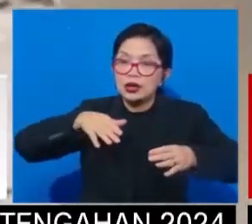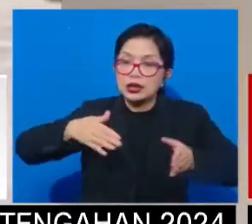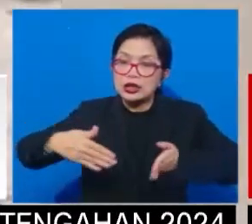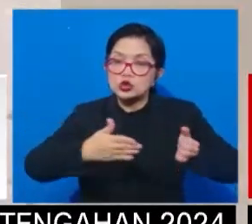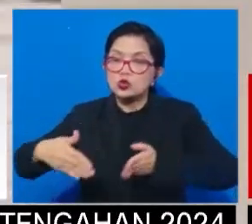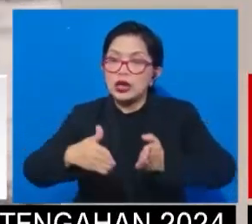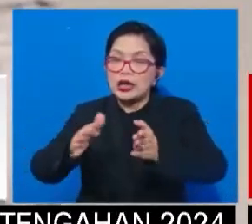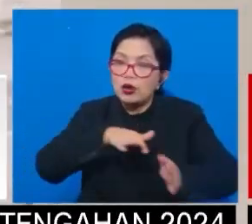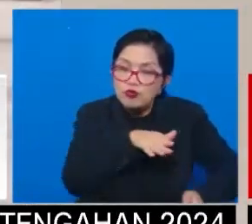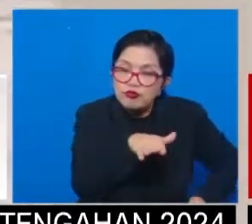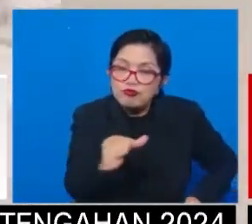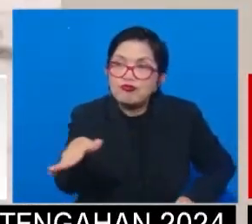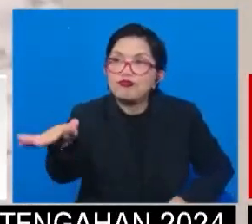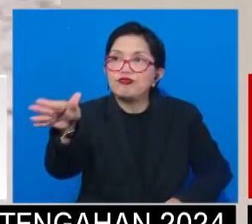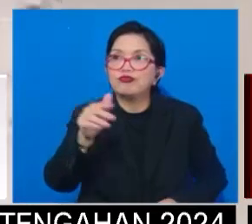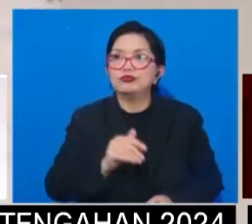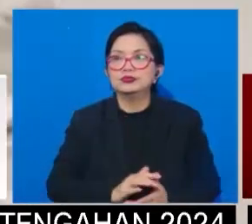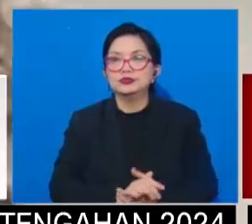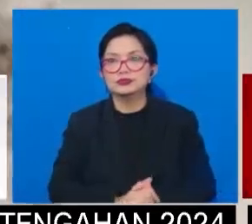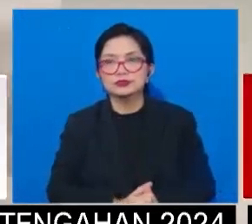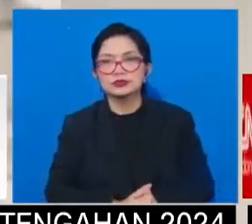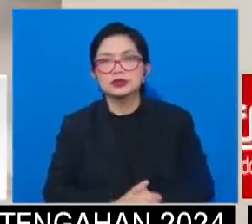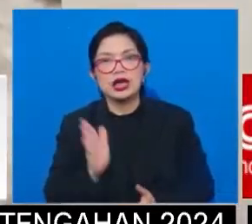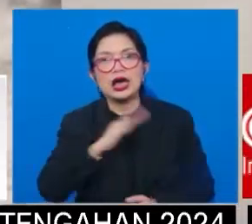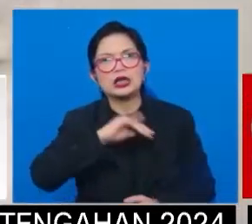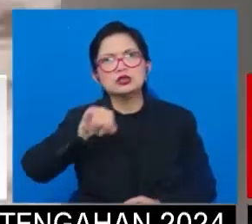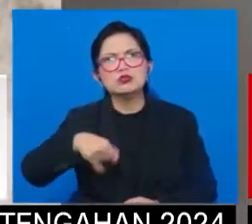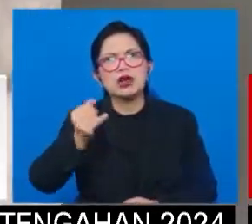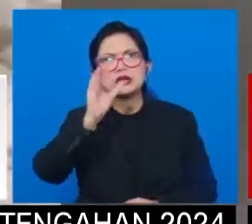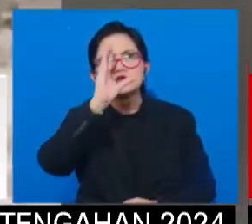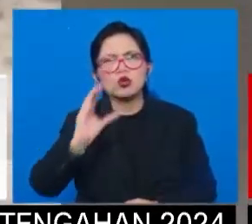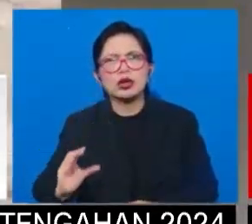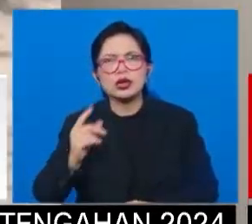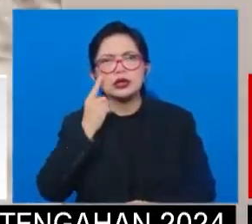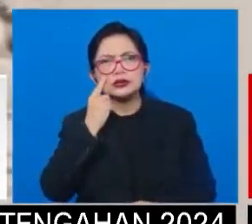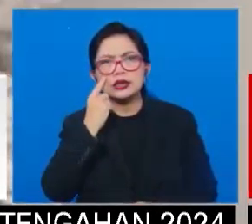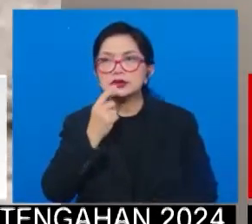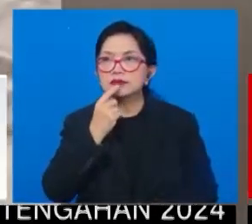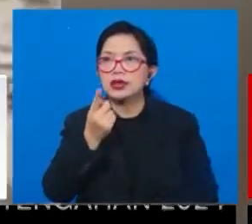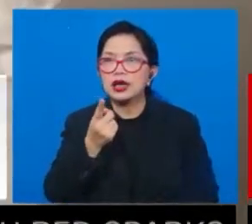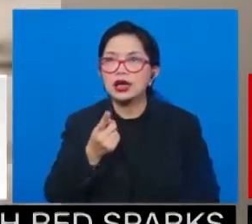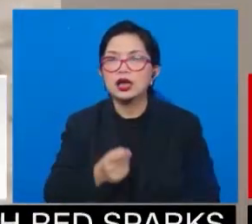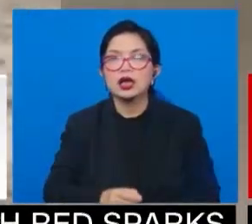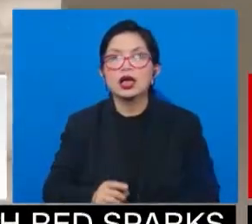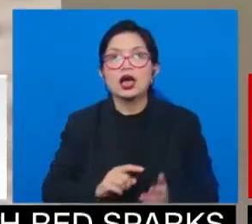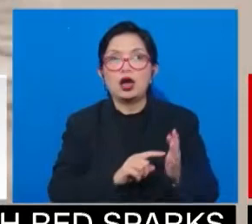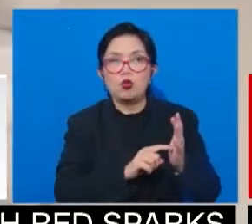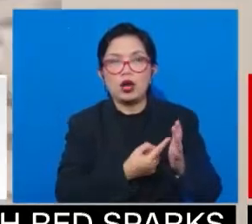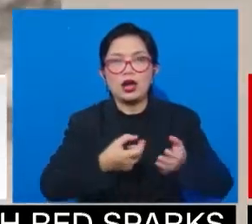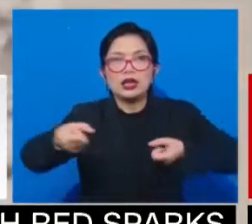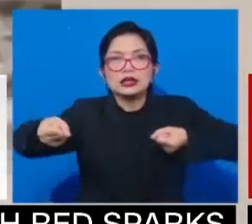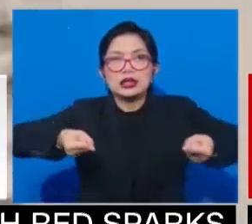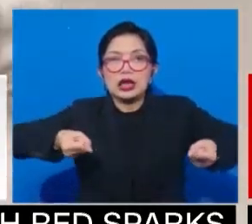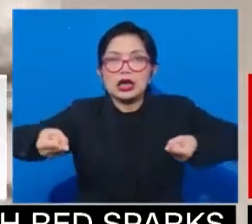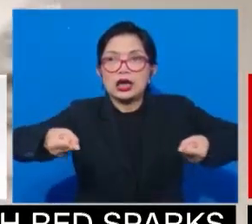Jaya, Banjarnegara, Jumat sore. Menurut saksi di lokasi kejadian, Dika Dwi, kejadian berawal saat truk yang